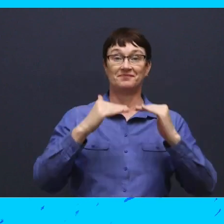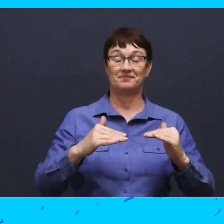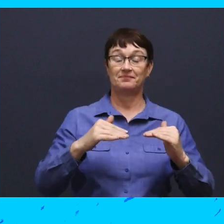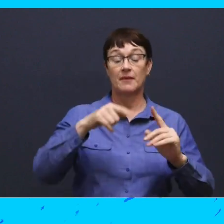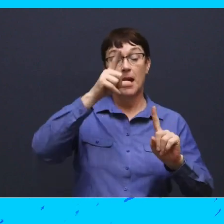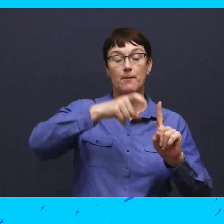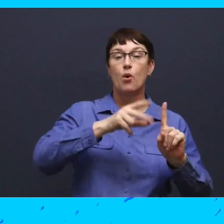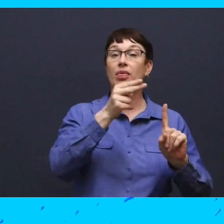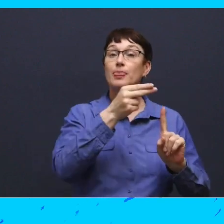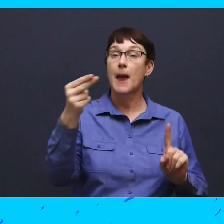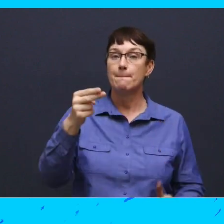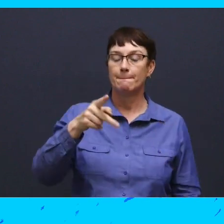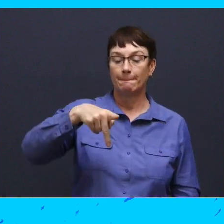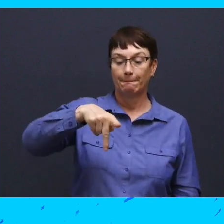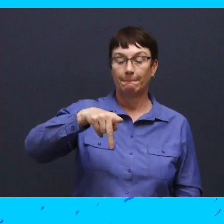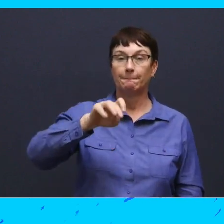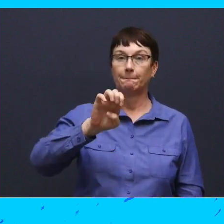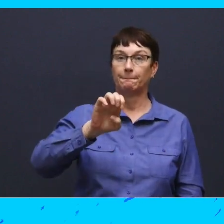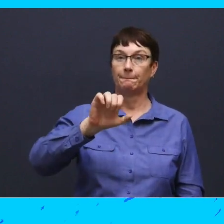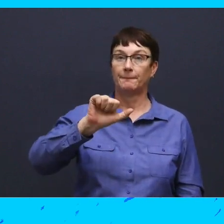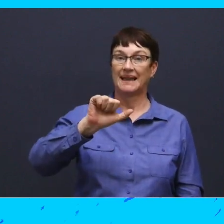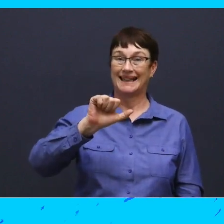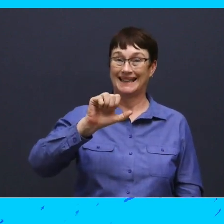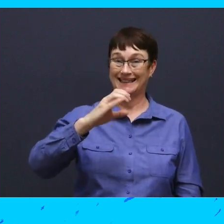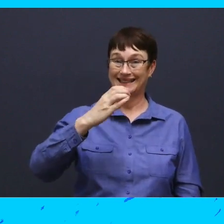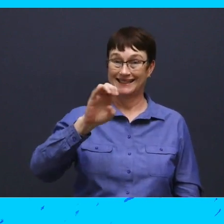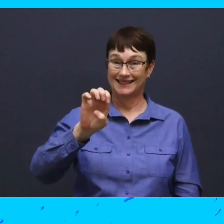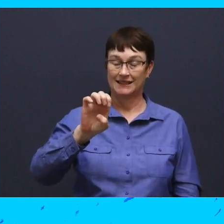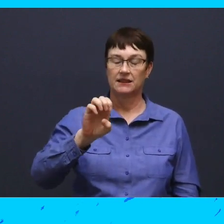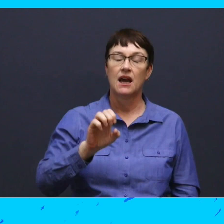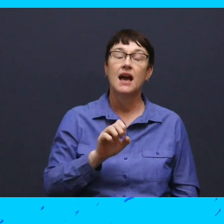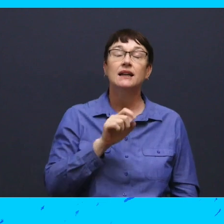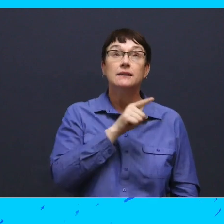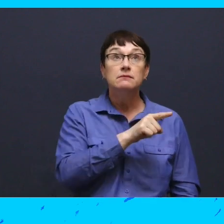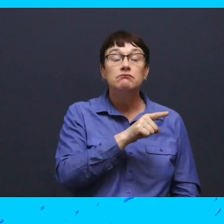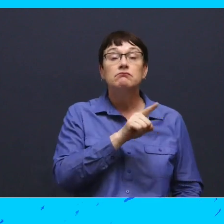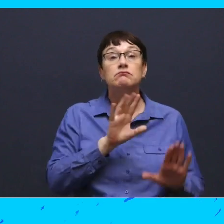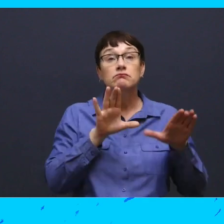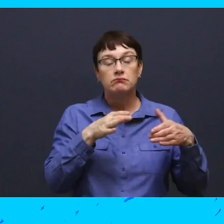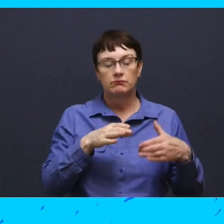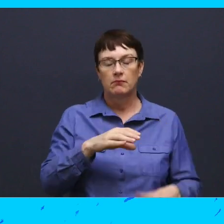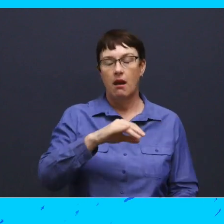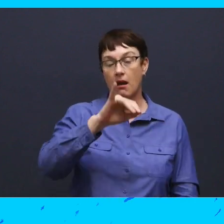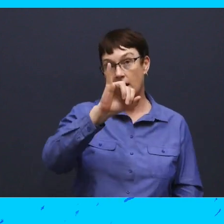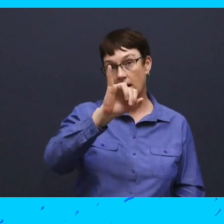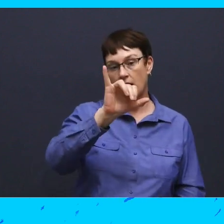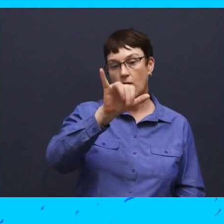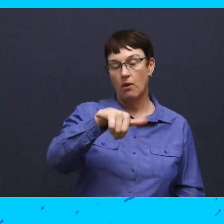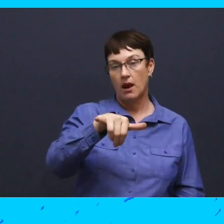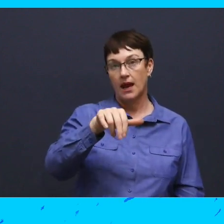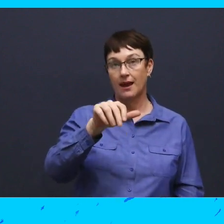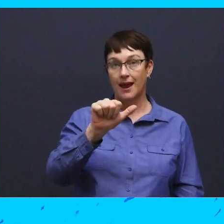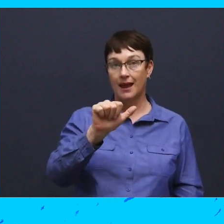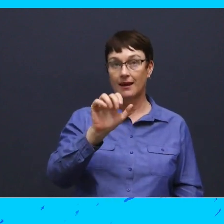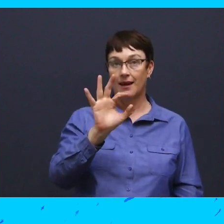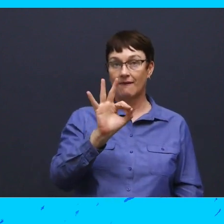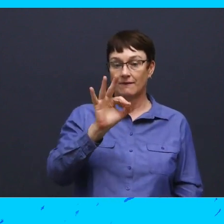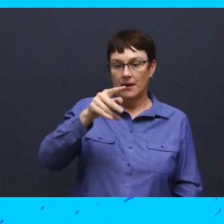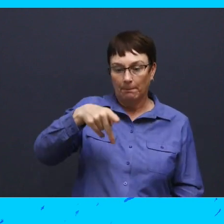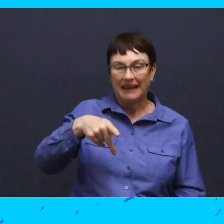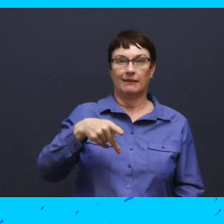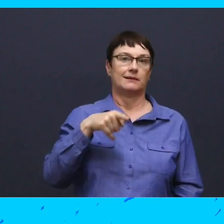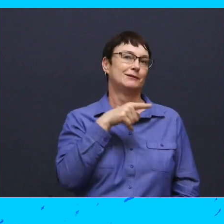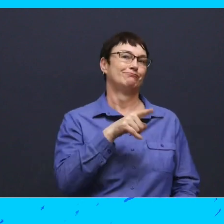savoir, les personnes qui utilisent cela, qu'est-ce qu'il est possible de faire?